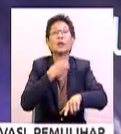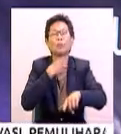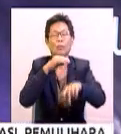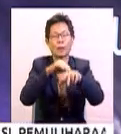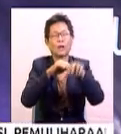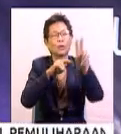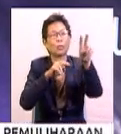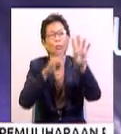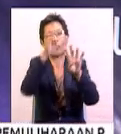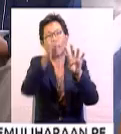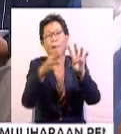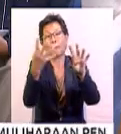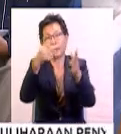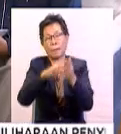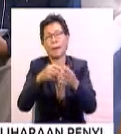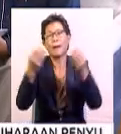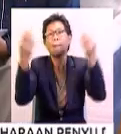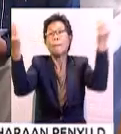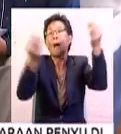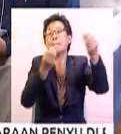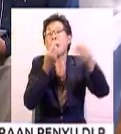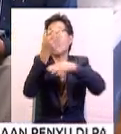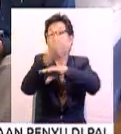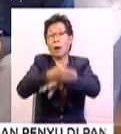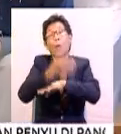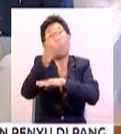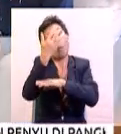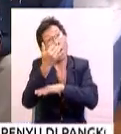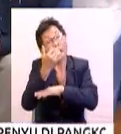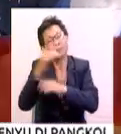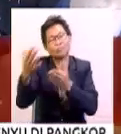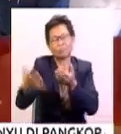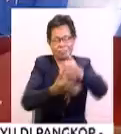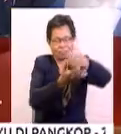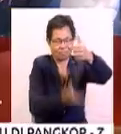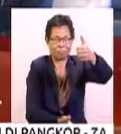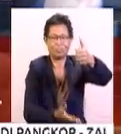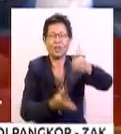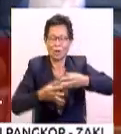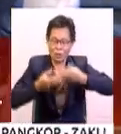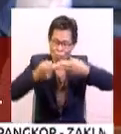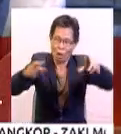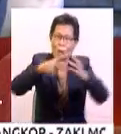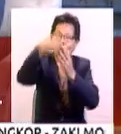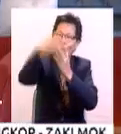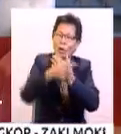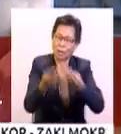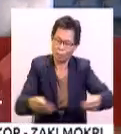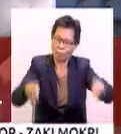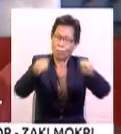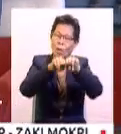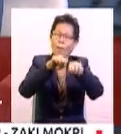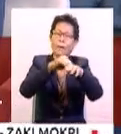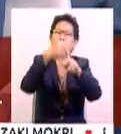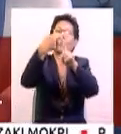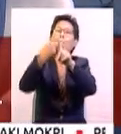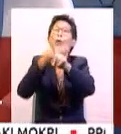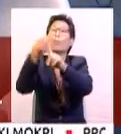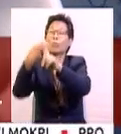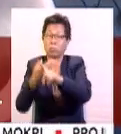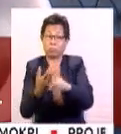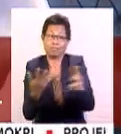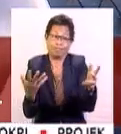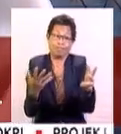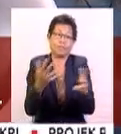ini. Majlis makan malam amal itu bertujuan mengumpul dana bagi melancarkan program-program masjid pada bulan Ramadan,